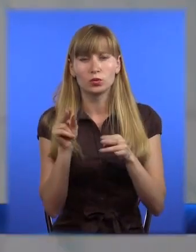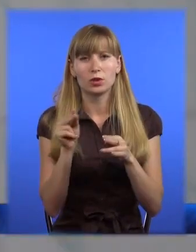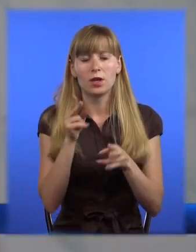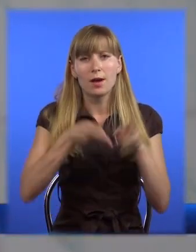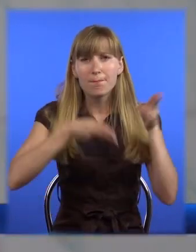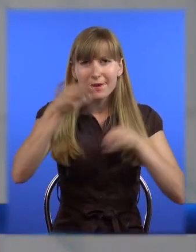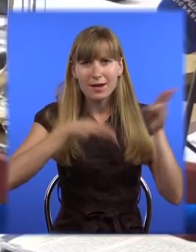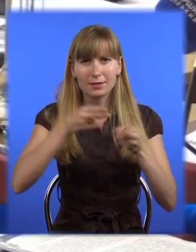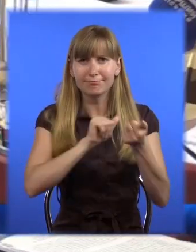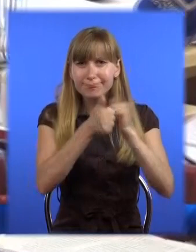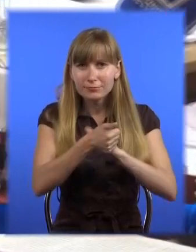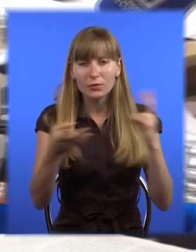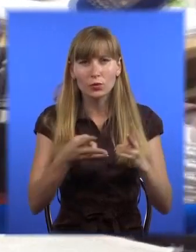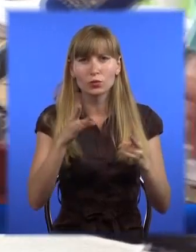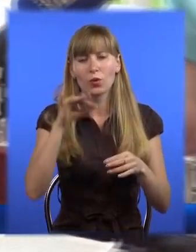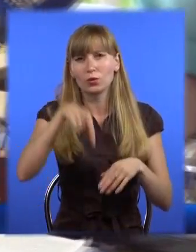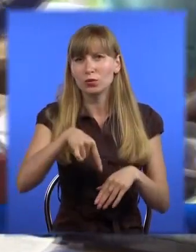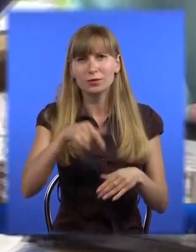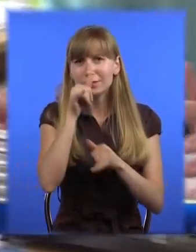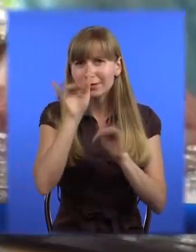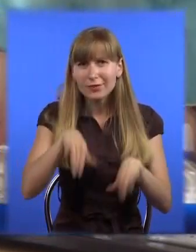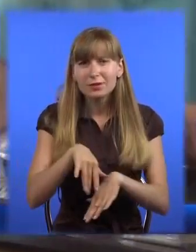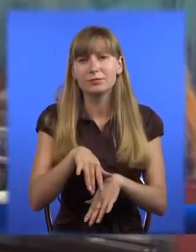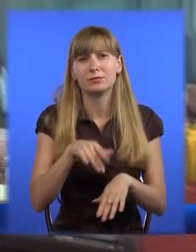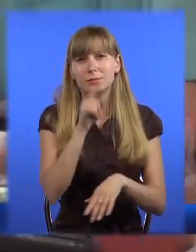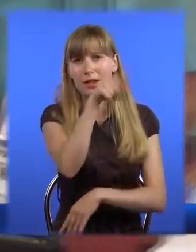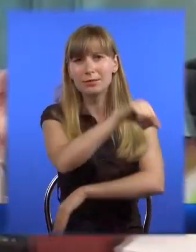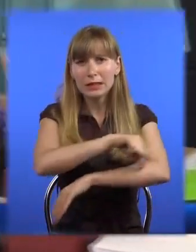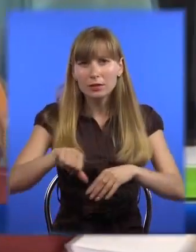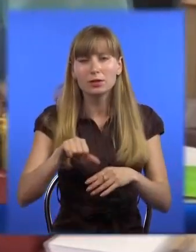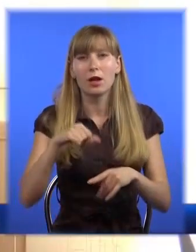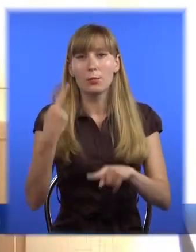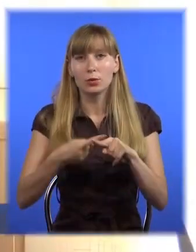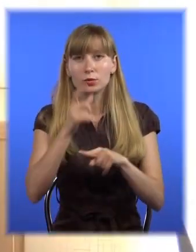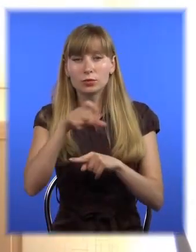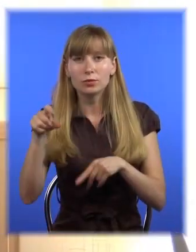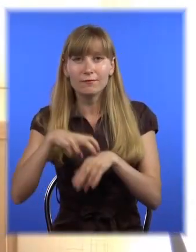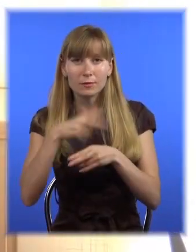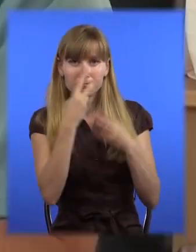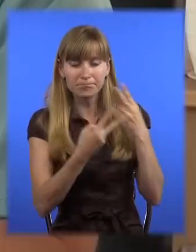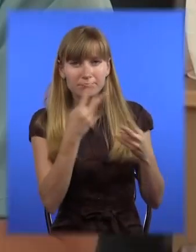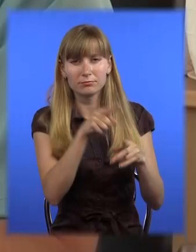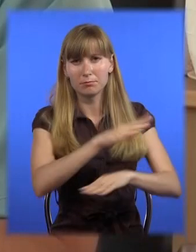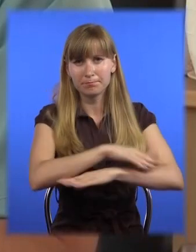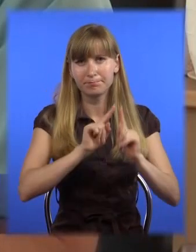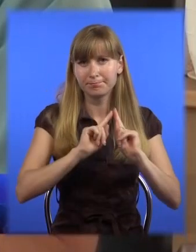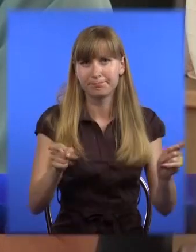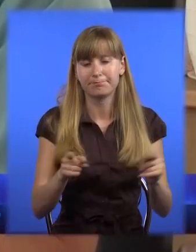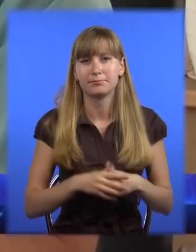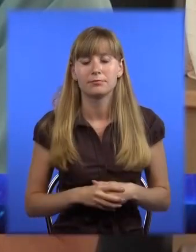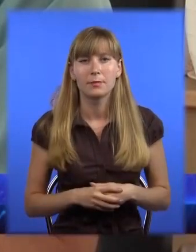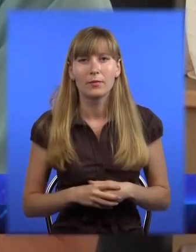Та й не в наших умовах. А ще, зі слів медперсоналу, Володимир дивно себе поводив і викликав підозри. Дежурний